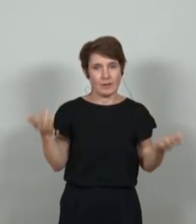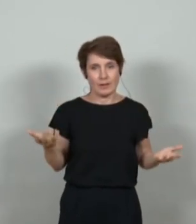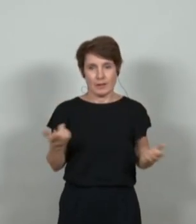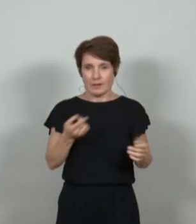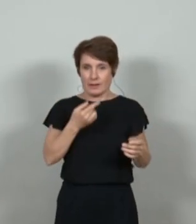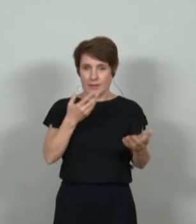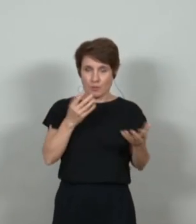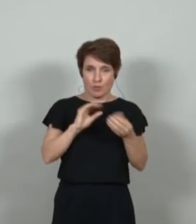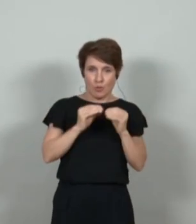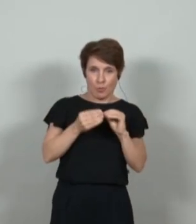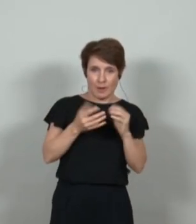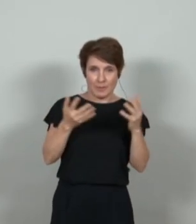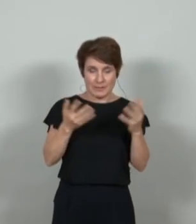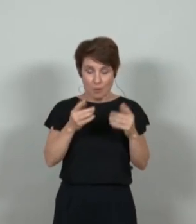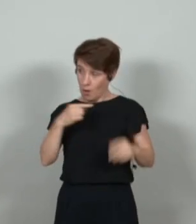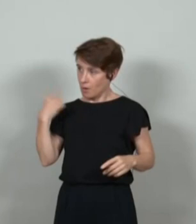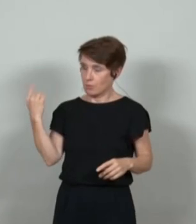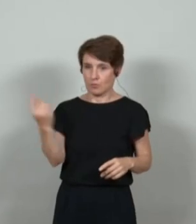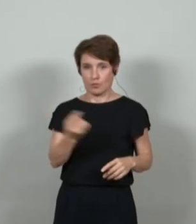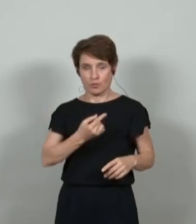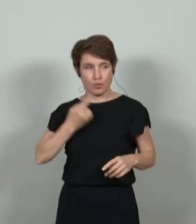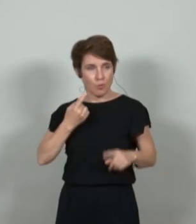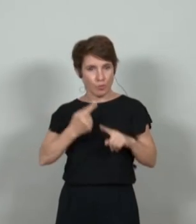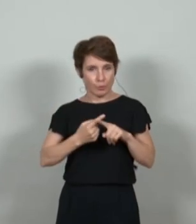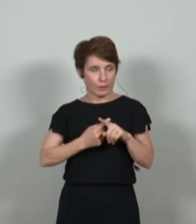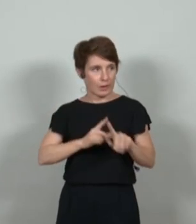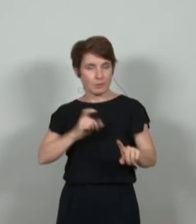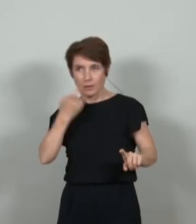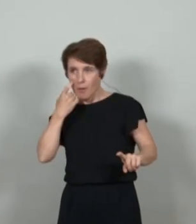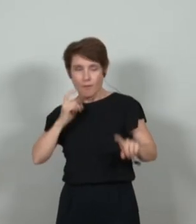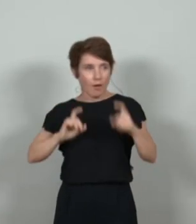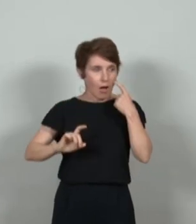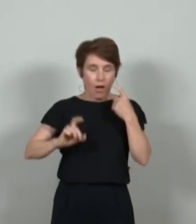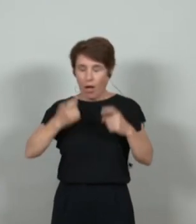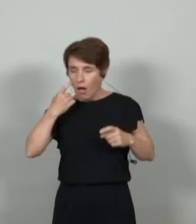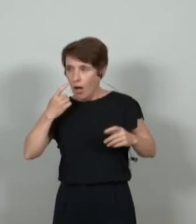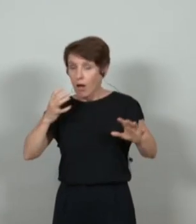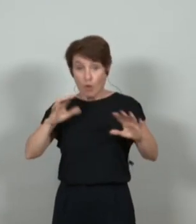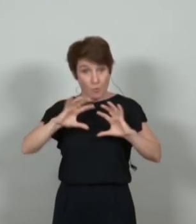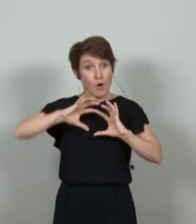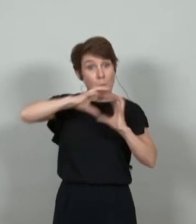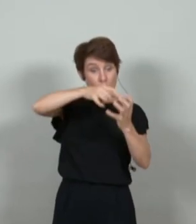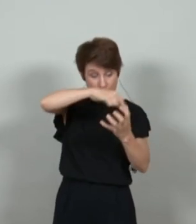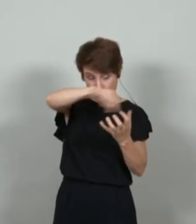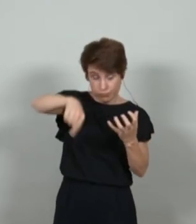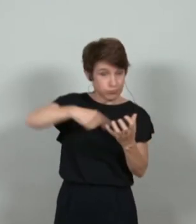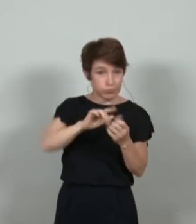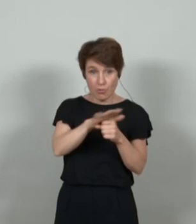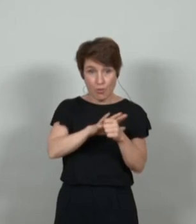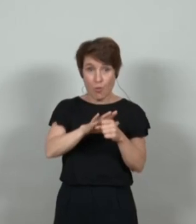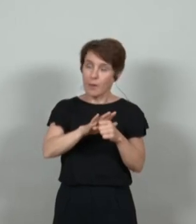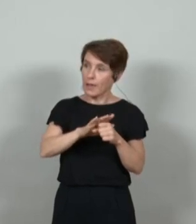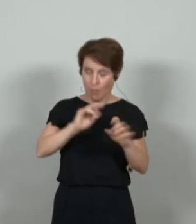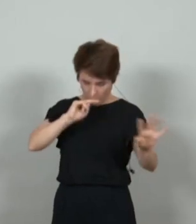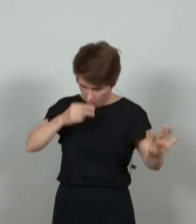quelques-unes mais de la prise de conscience par toutes et tous dans un élan universel où la responsabilité est enfin collectif